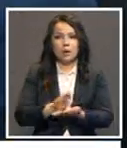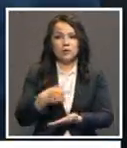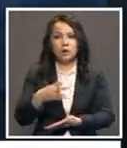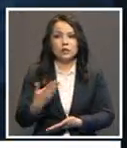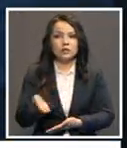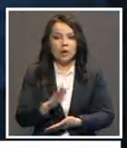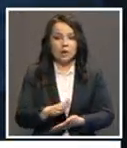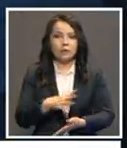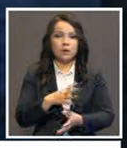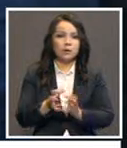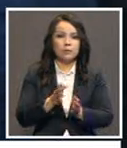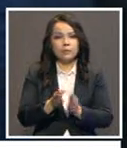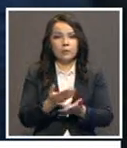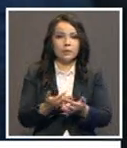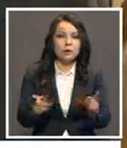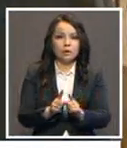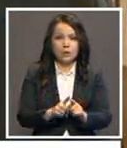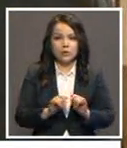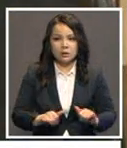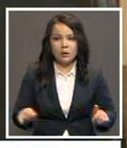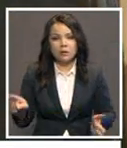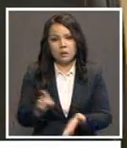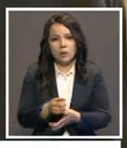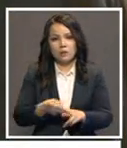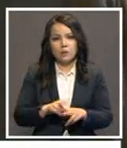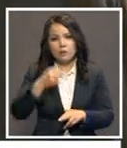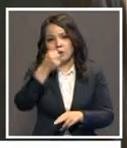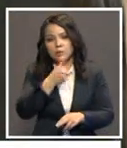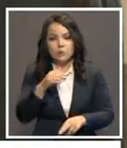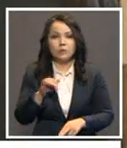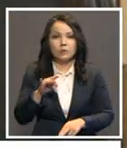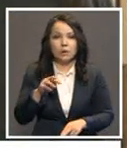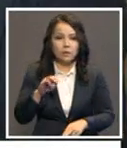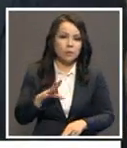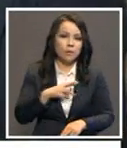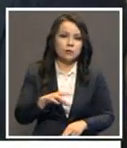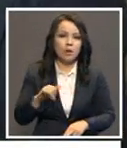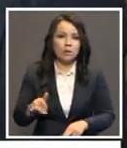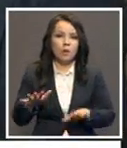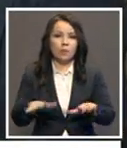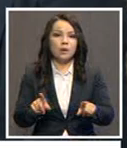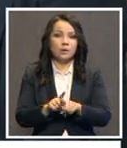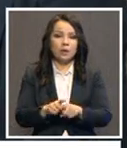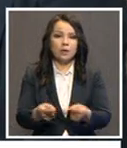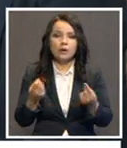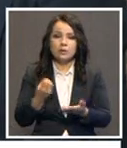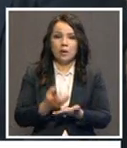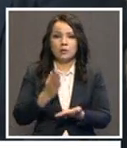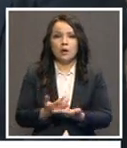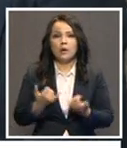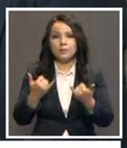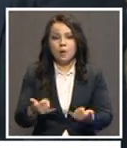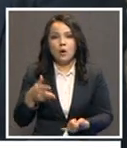өзара жеміс-жидек, көкөніс тасымалын арттыра түседі. Сондай-ақ осы жолы түркмендерден маңғыстаулықтар асыл тұқымды аруана түйесінің 3000-ін алатын